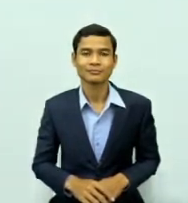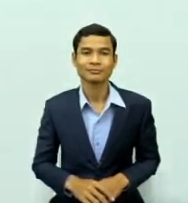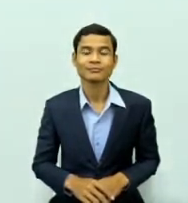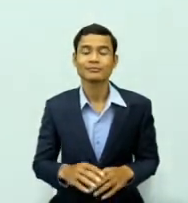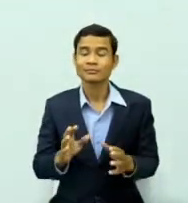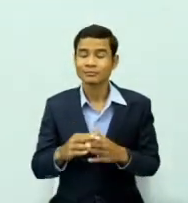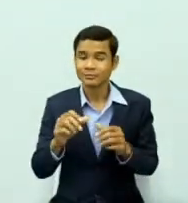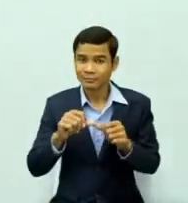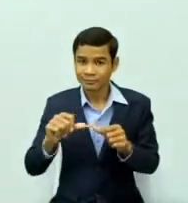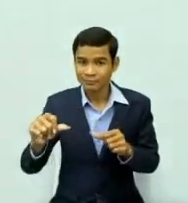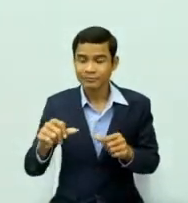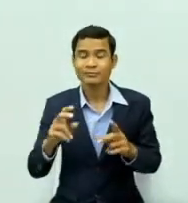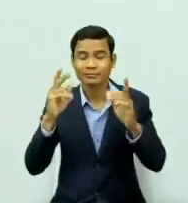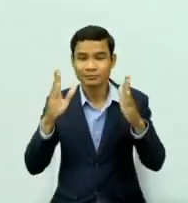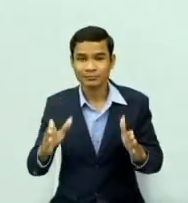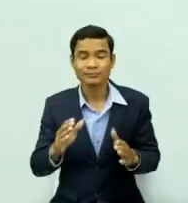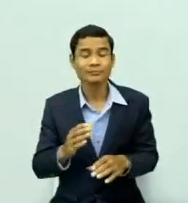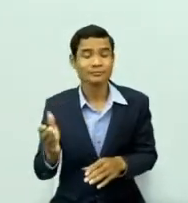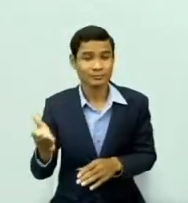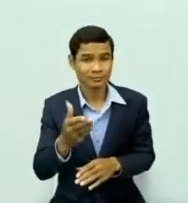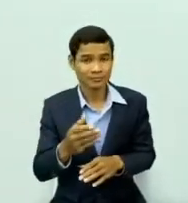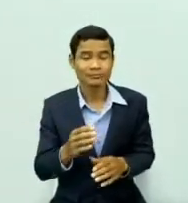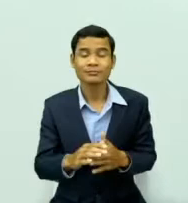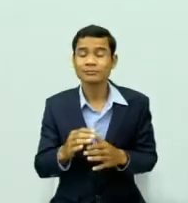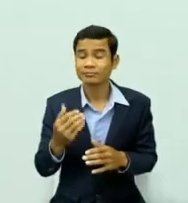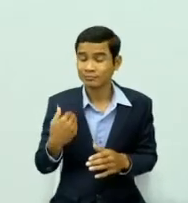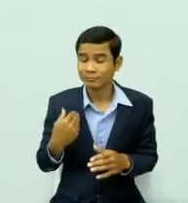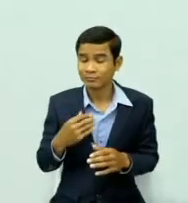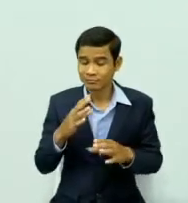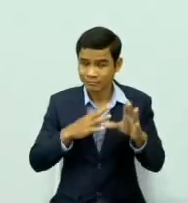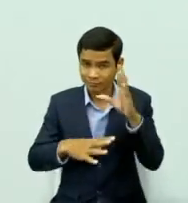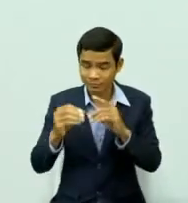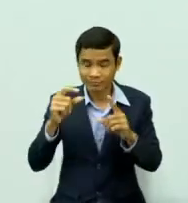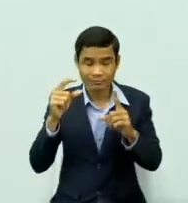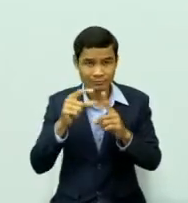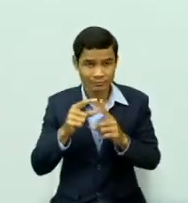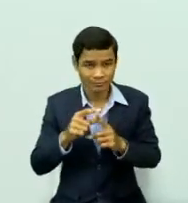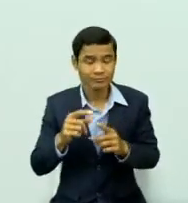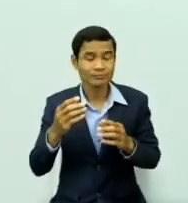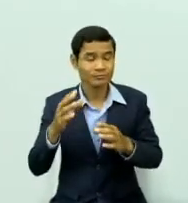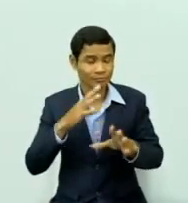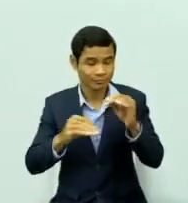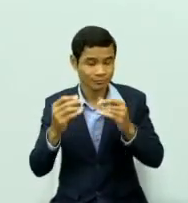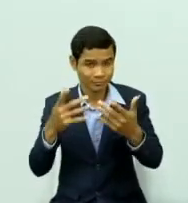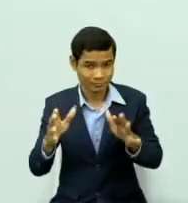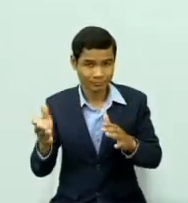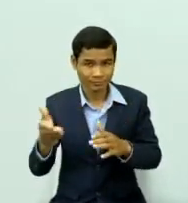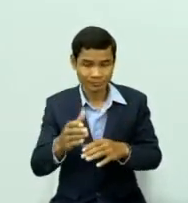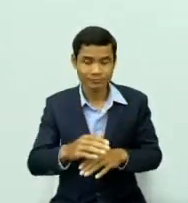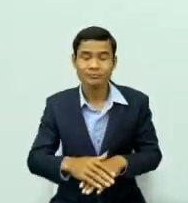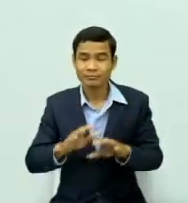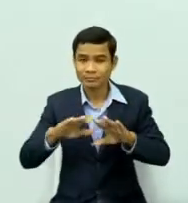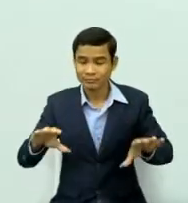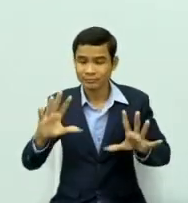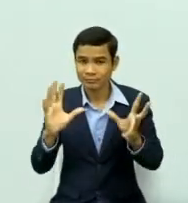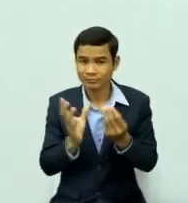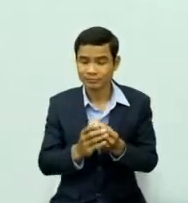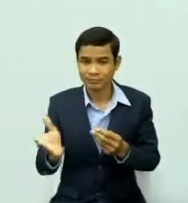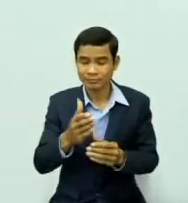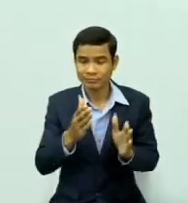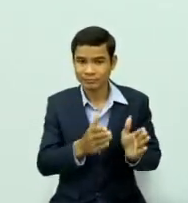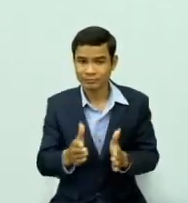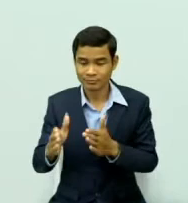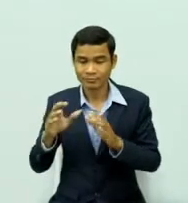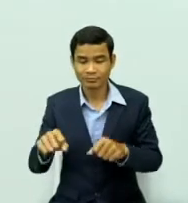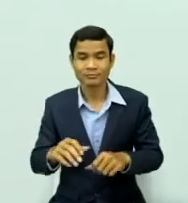Chị bạn tập được tiện nế, cứ nè cử nông con tặng ở khả nế, tự an biết để dựng bán điện đuổi mộc. Để cho nét con tặng ở khả nế, tìm an là